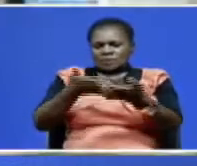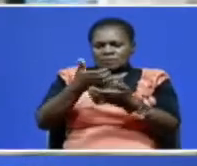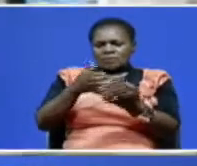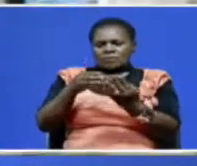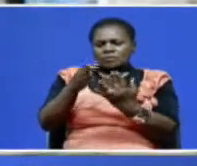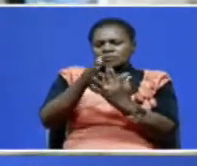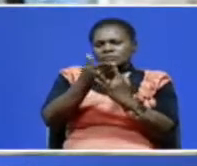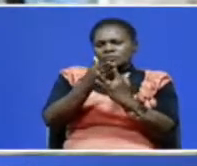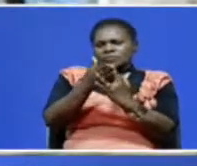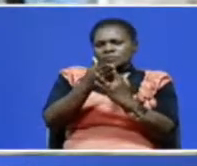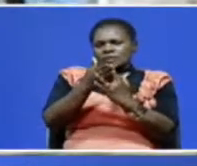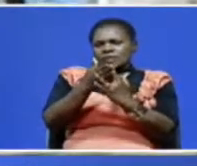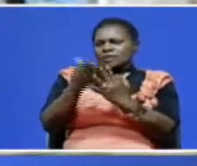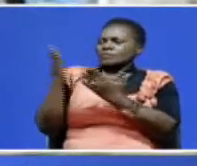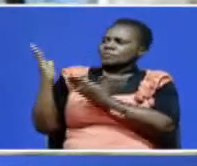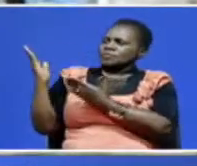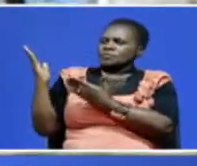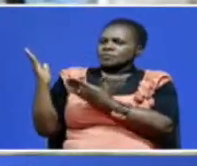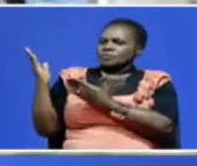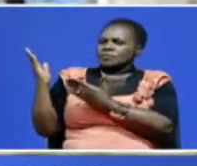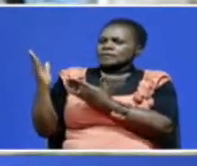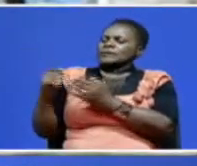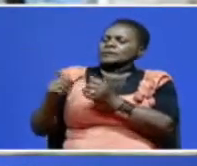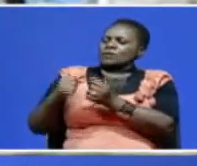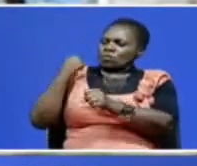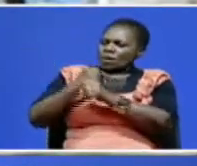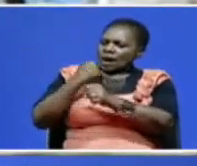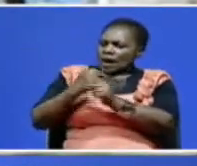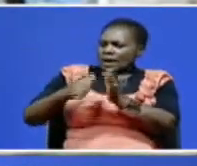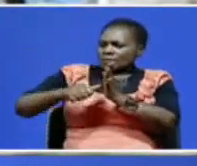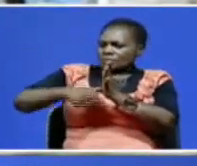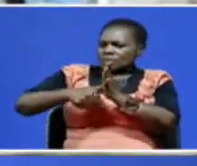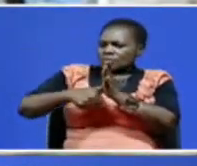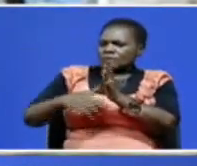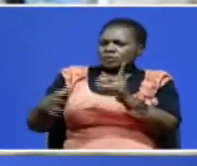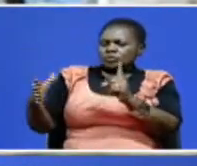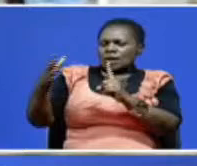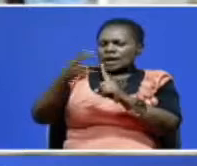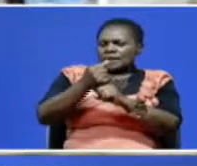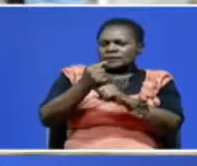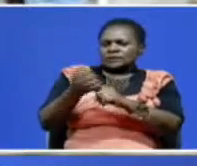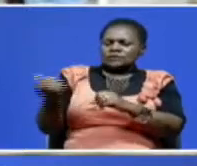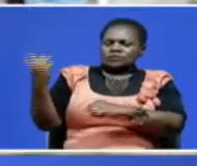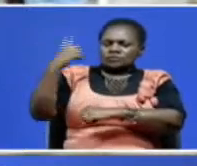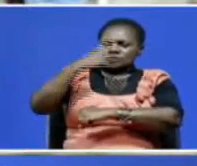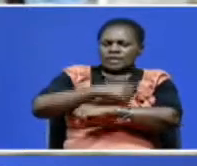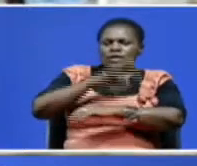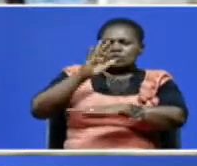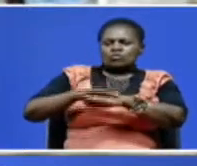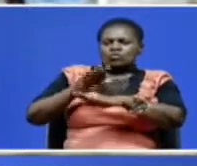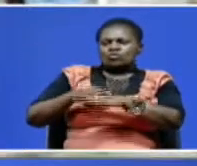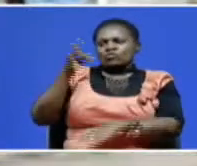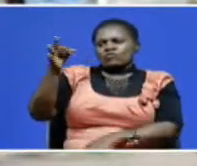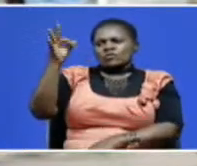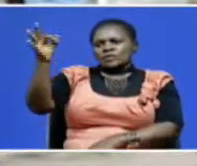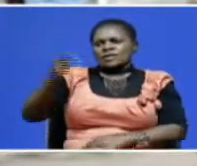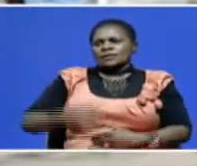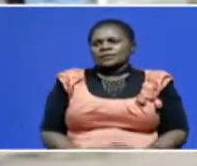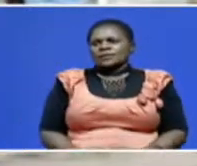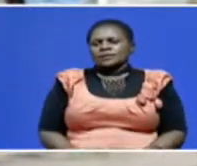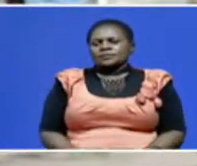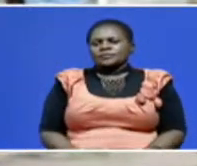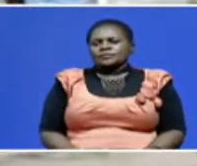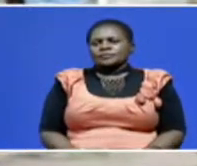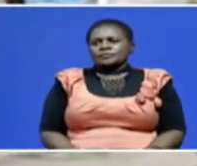kati, Bi Amina hana budi kukaza mkanda ili kuifikia siku njema iliyo mbele yake. Rajab Hassan, KTN News,